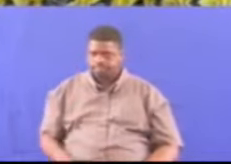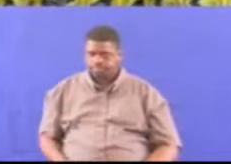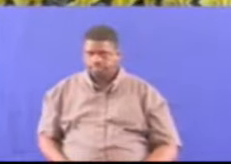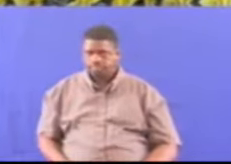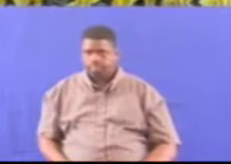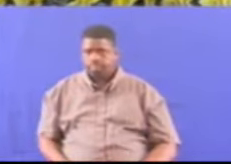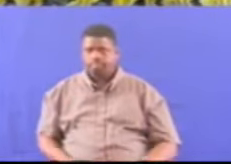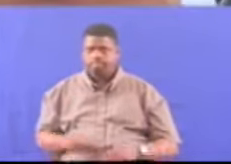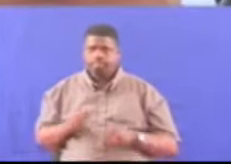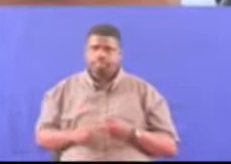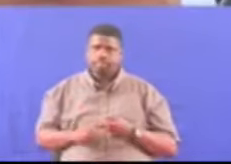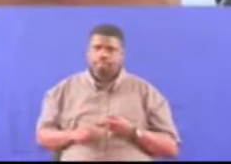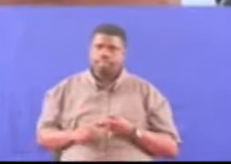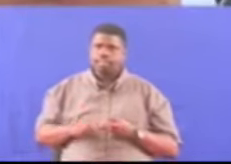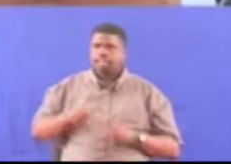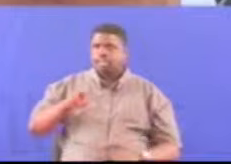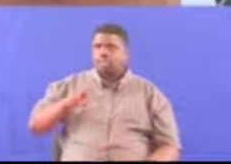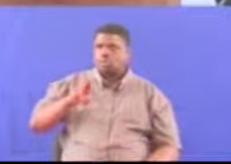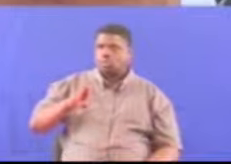Rute Gama.